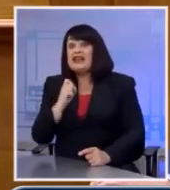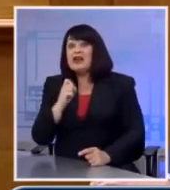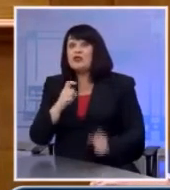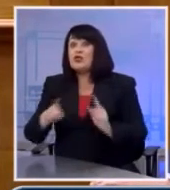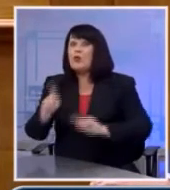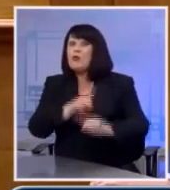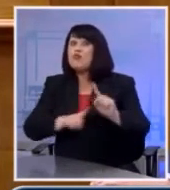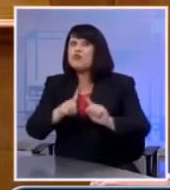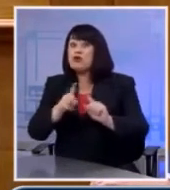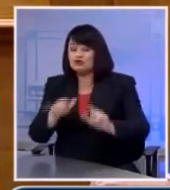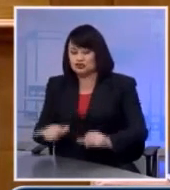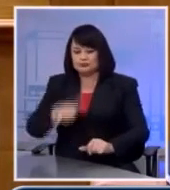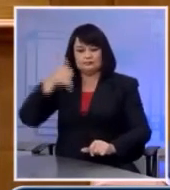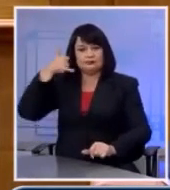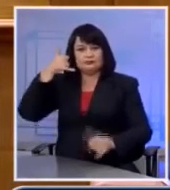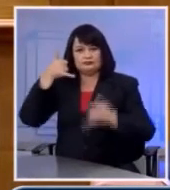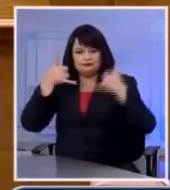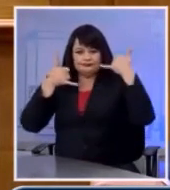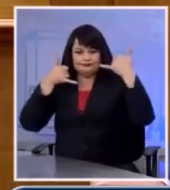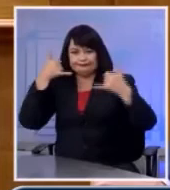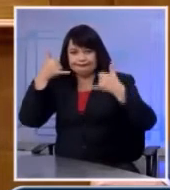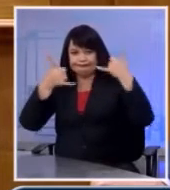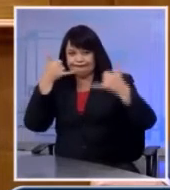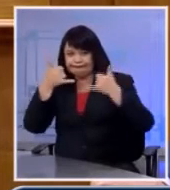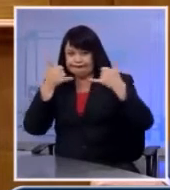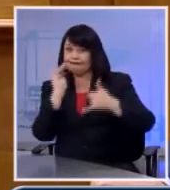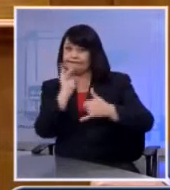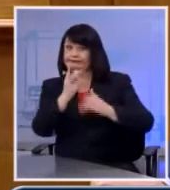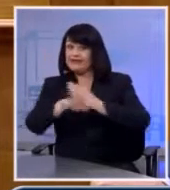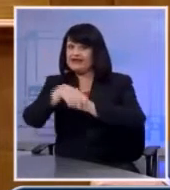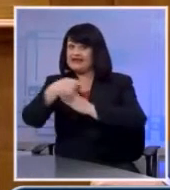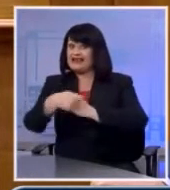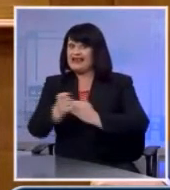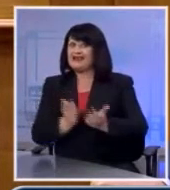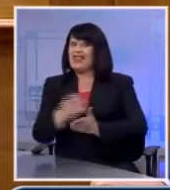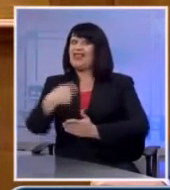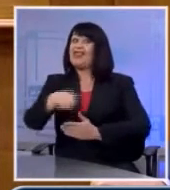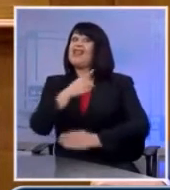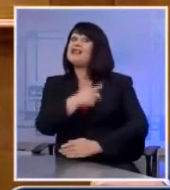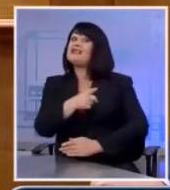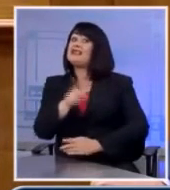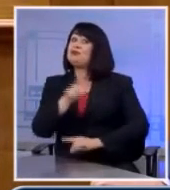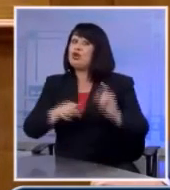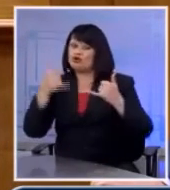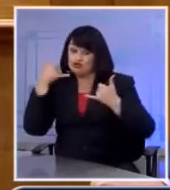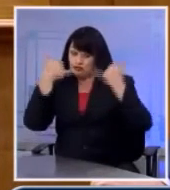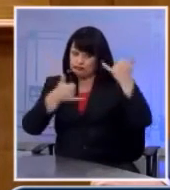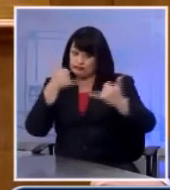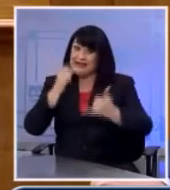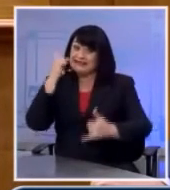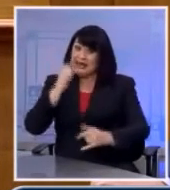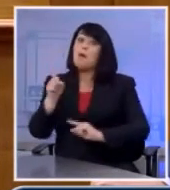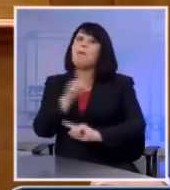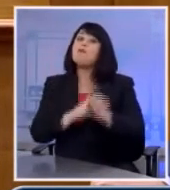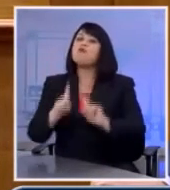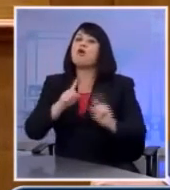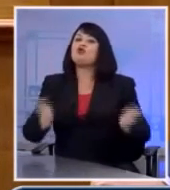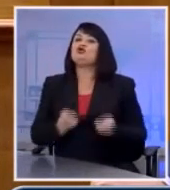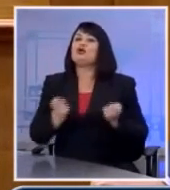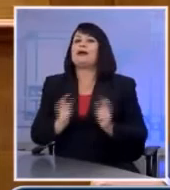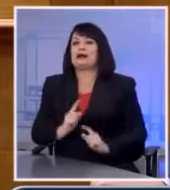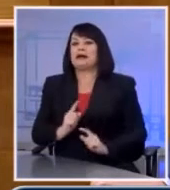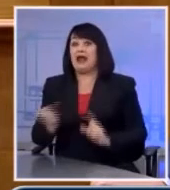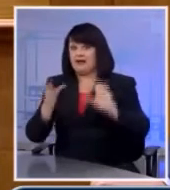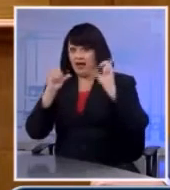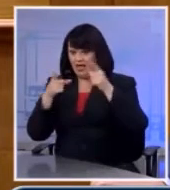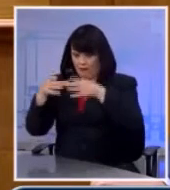σήκωνε τηλέφωνα για να καθοδηγήσει ανώτερους και ανώτατους εισαγγελικούς και δικαστικούς λειτουργούς. Όλοι γνωρίζουν ότι και τα δύο